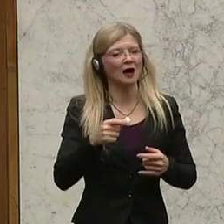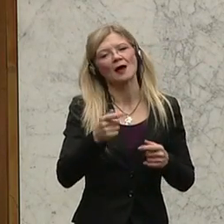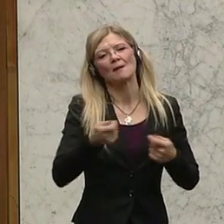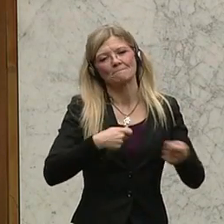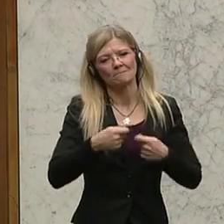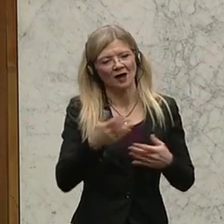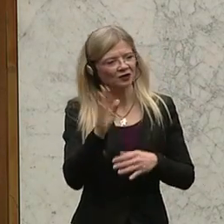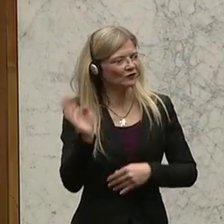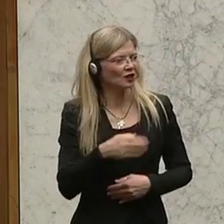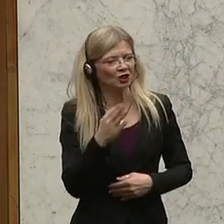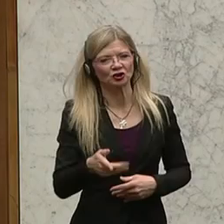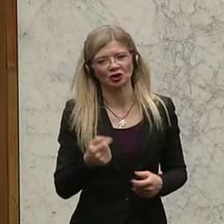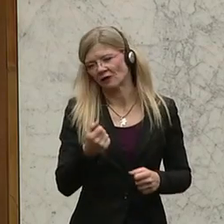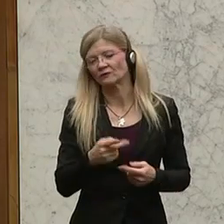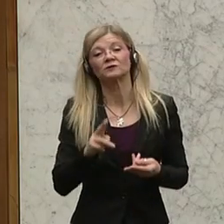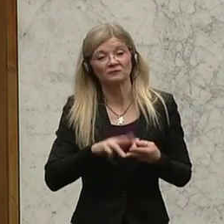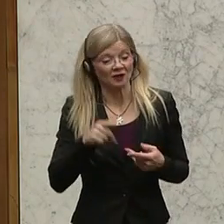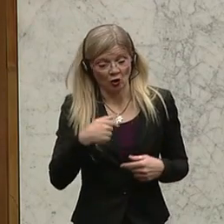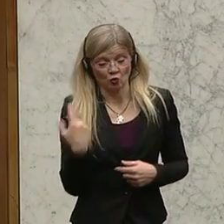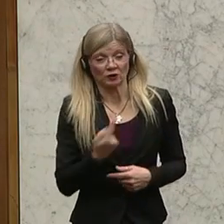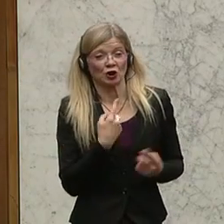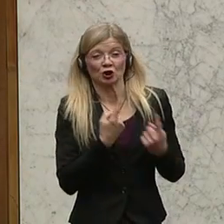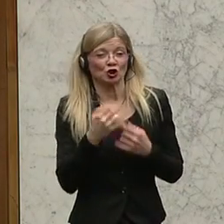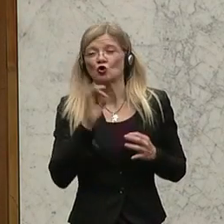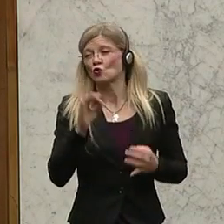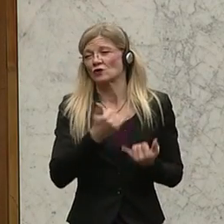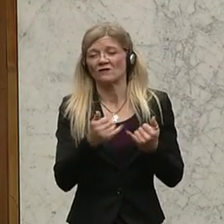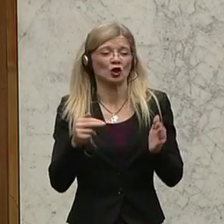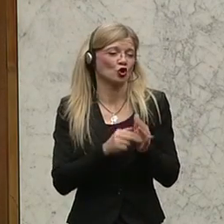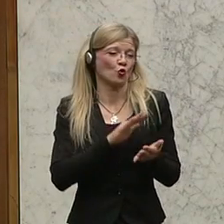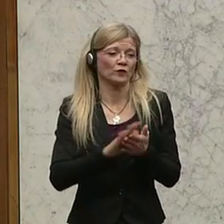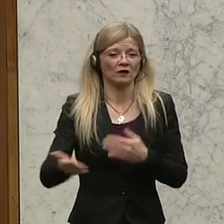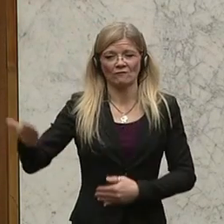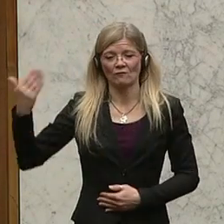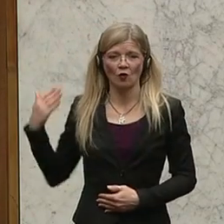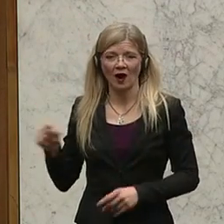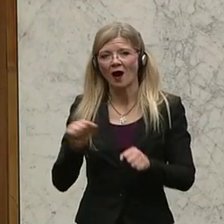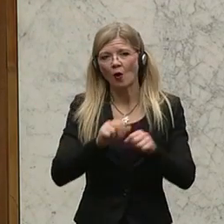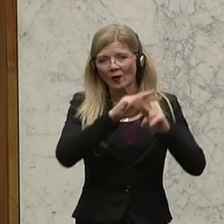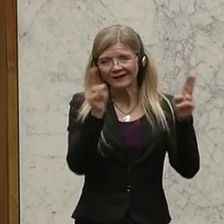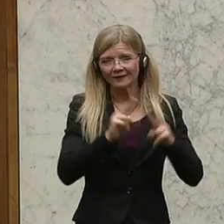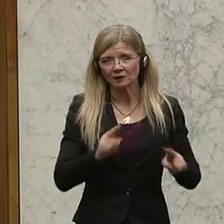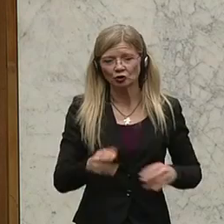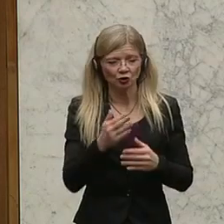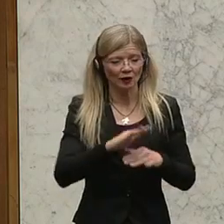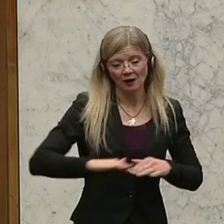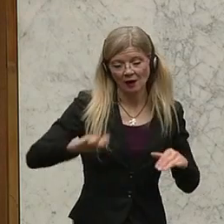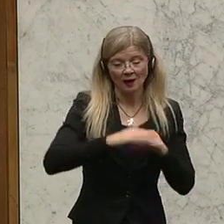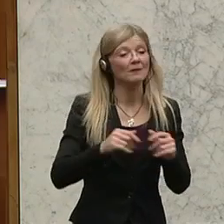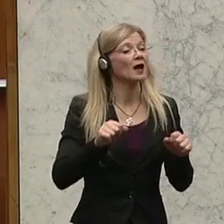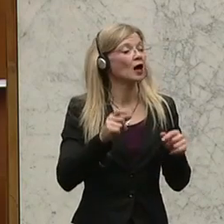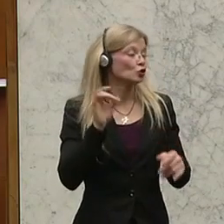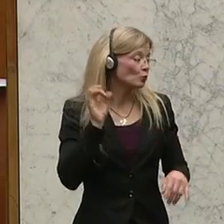nie. Auch auf internationaler Ebene gibt es zum Glück positive